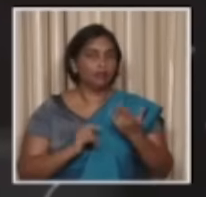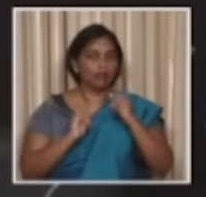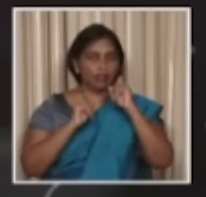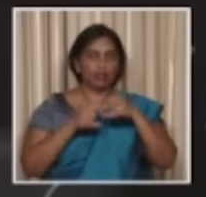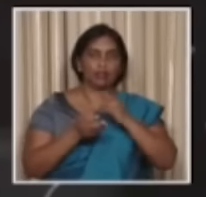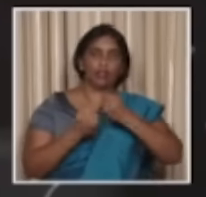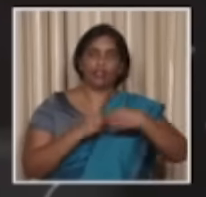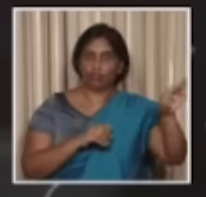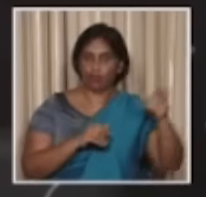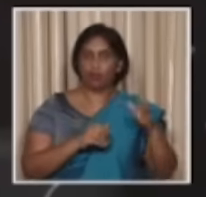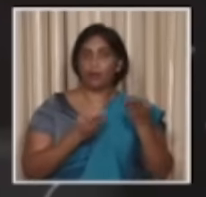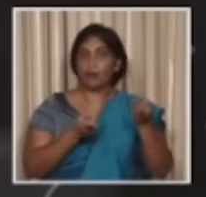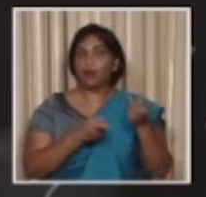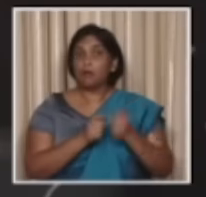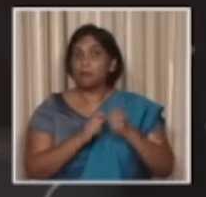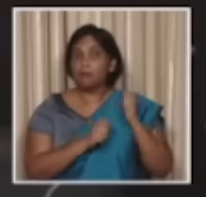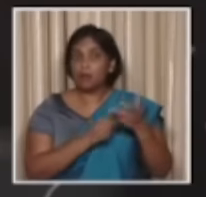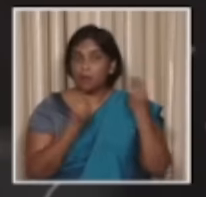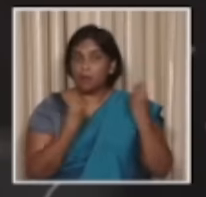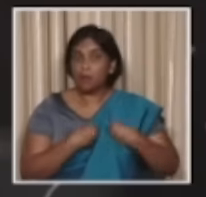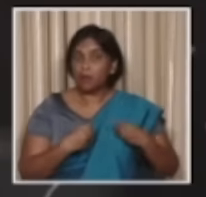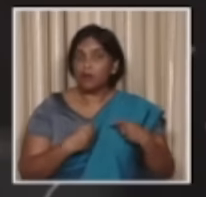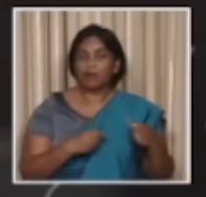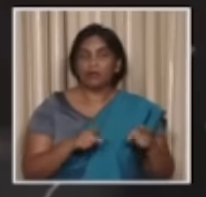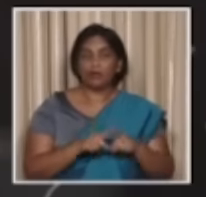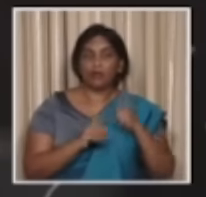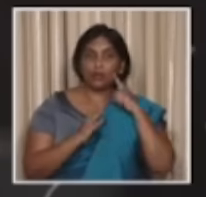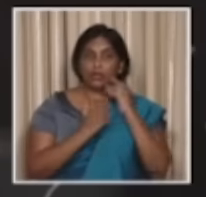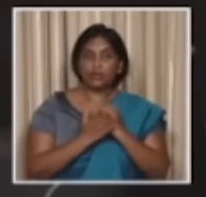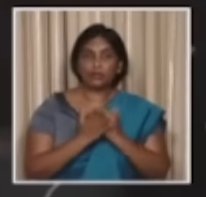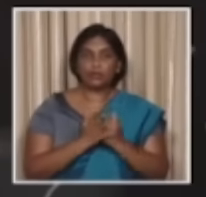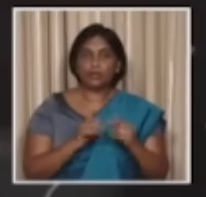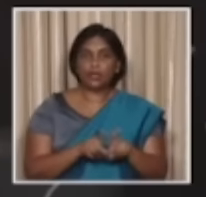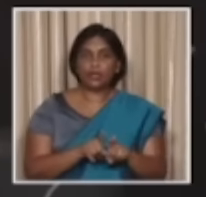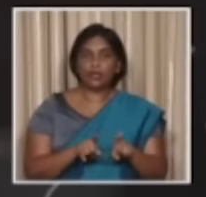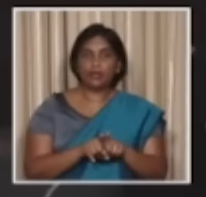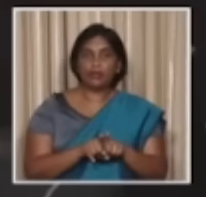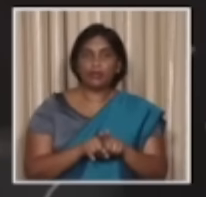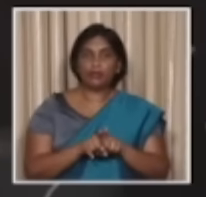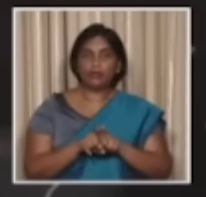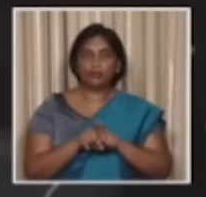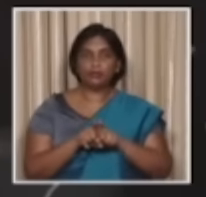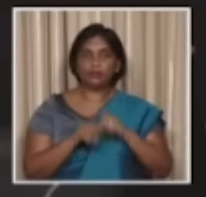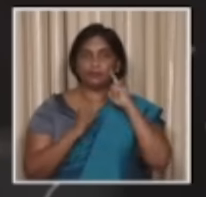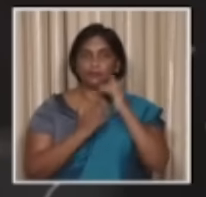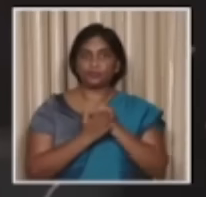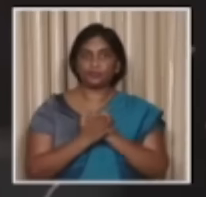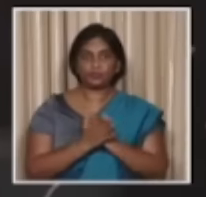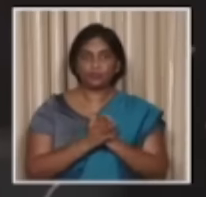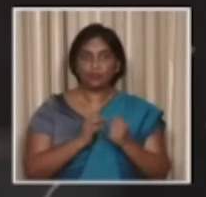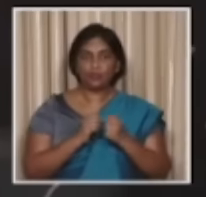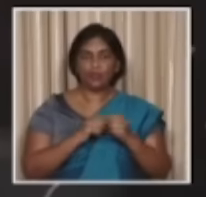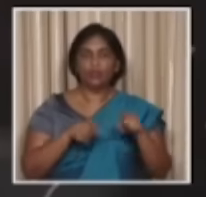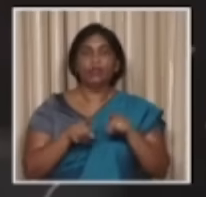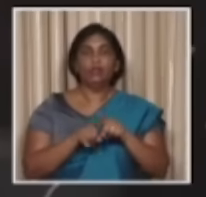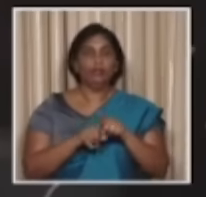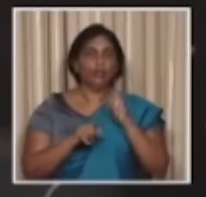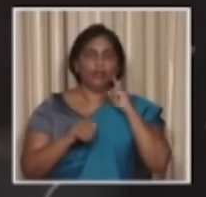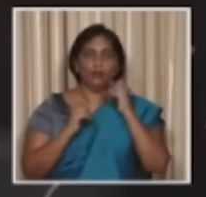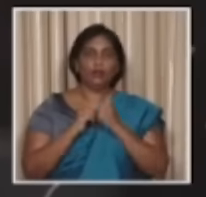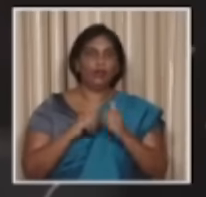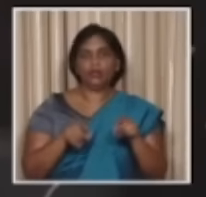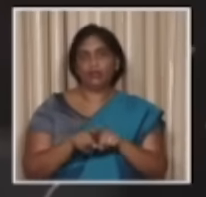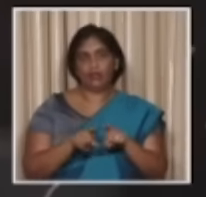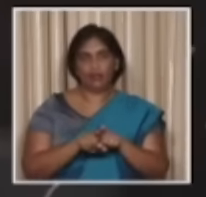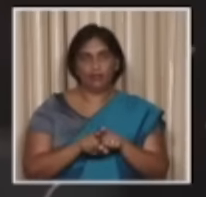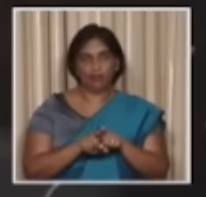කියලා. එතකොට මේවට කවුද වග කියන්නේ? විනිවිද භාවයක් තියෙනවාද? මේ ජනතාවගේ සල්ලි නේද? මේවට අනිවාර්යයෙන්ම කවුරු